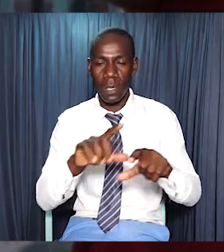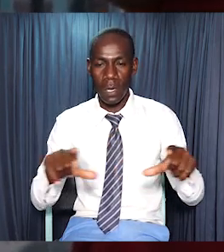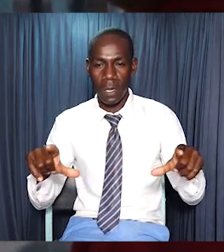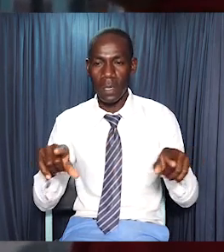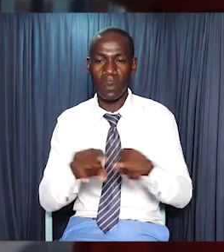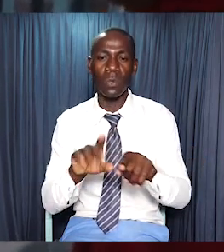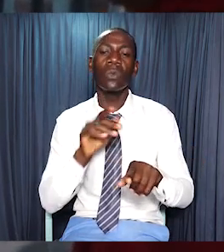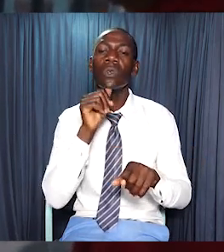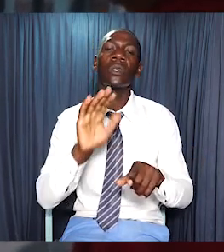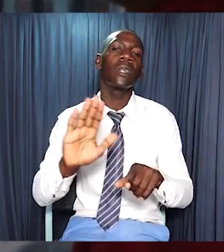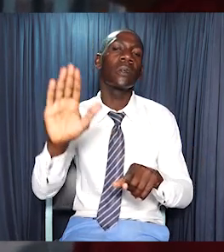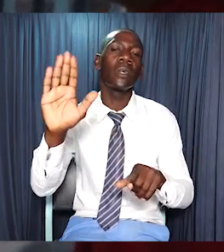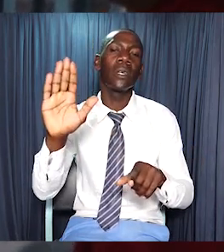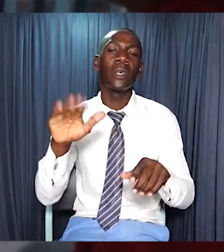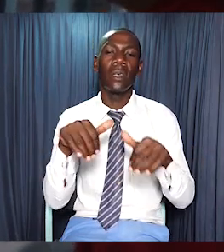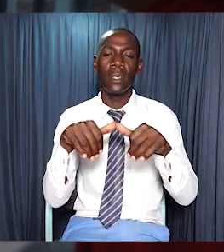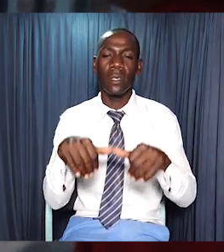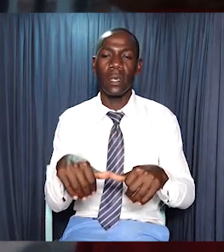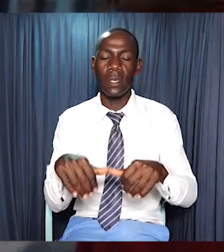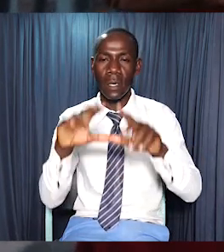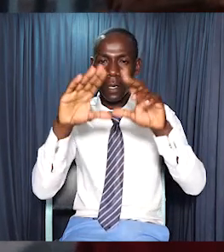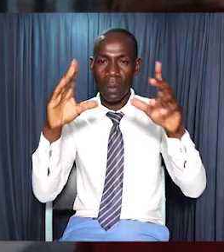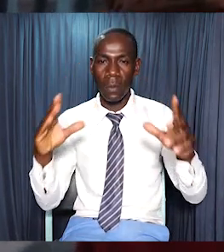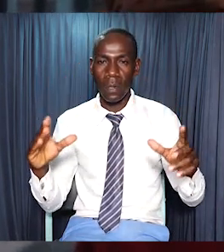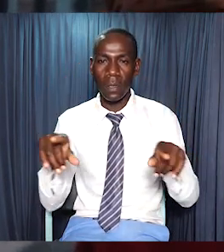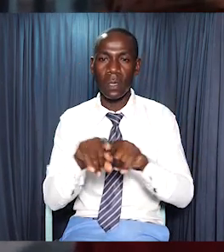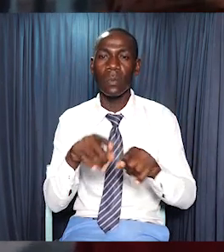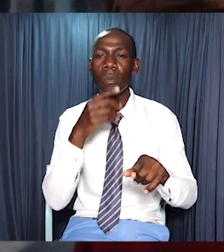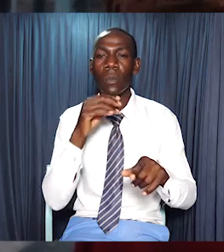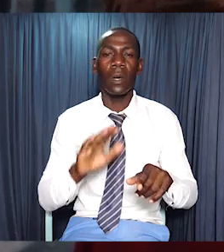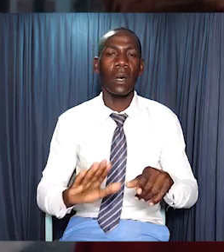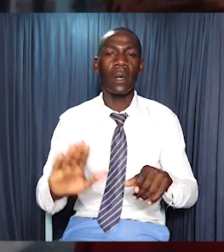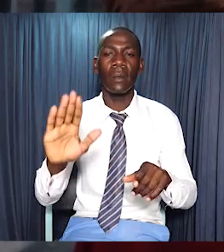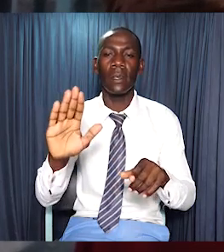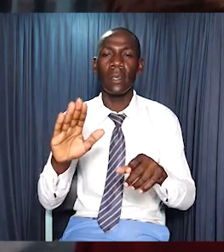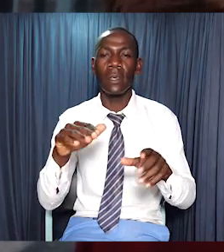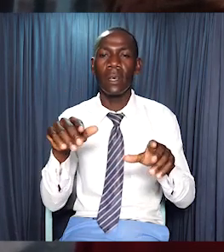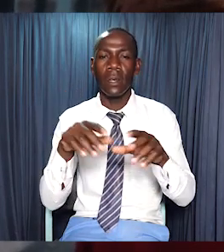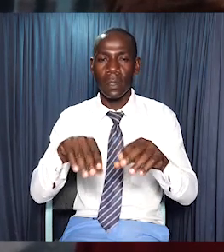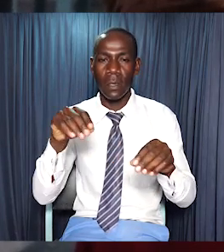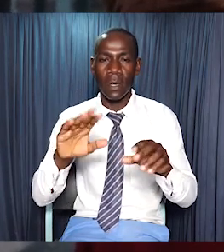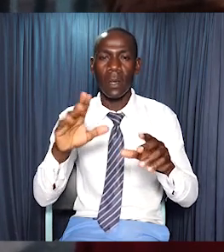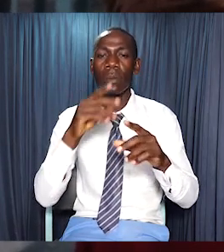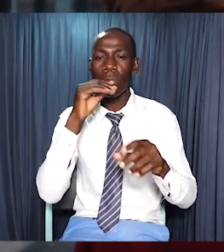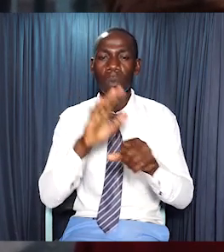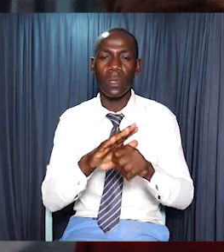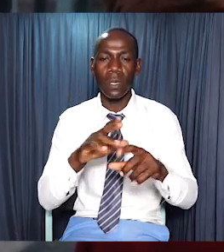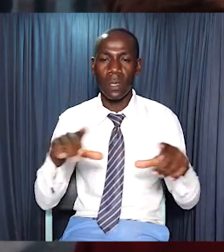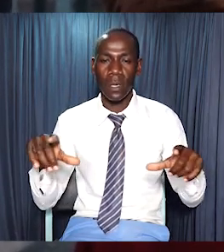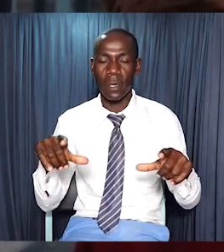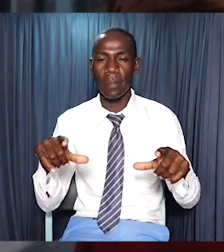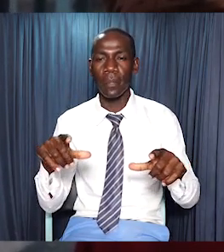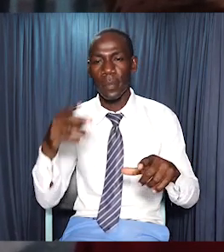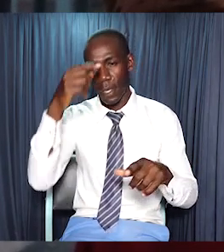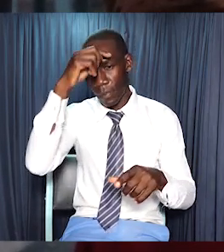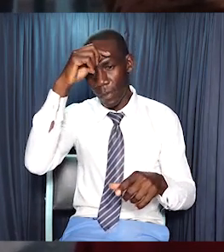inchi sio yake akikaa katika hema pamoja na Isaka na Yakobo warithi pamoja naye wa ahadi ile ile maana